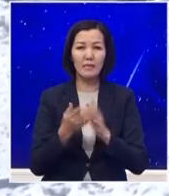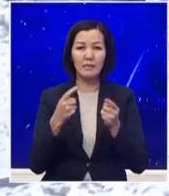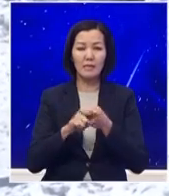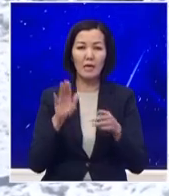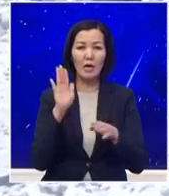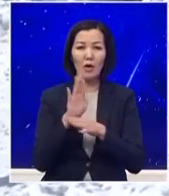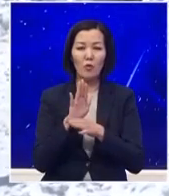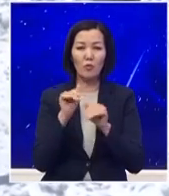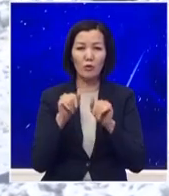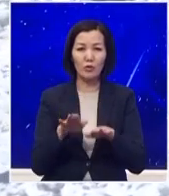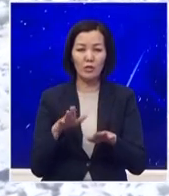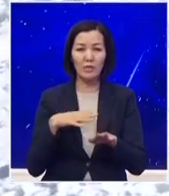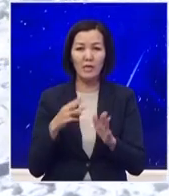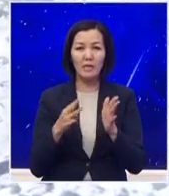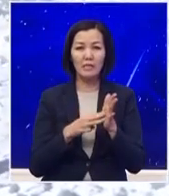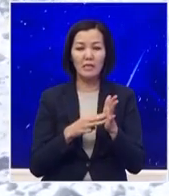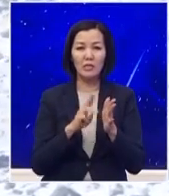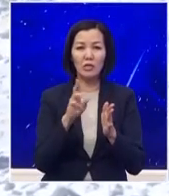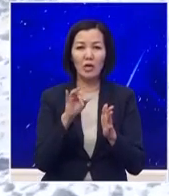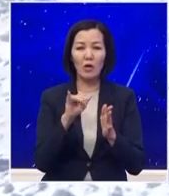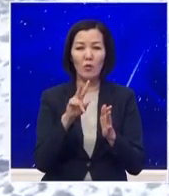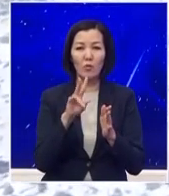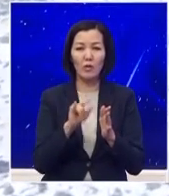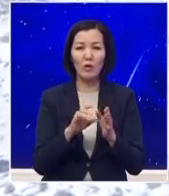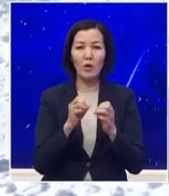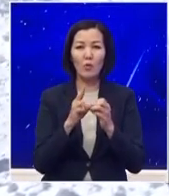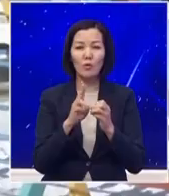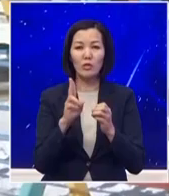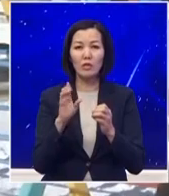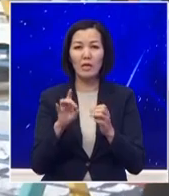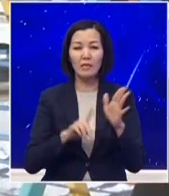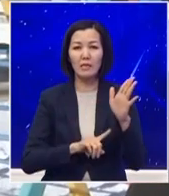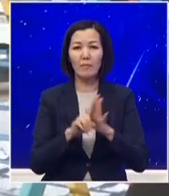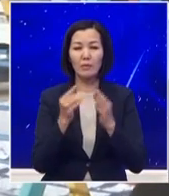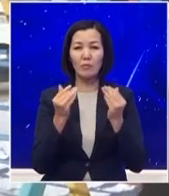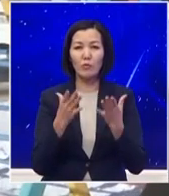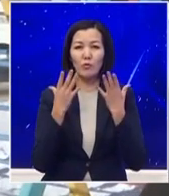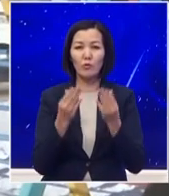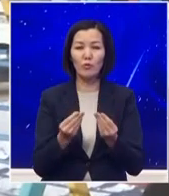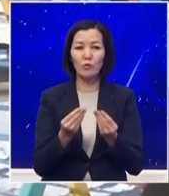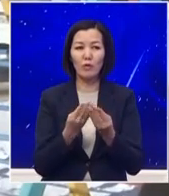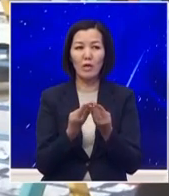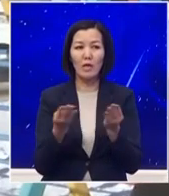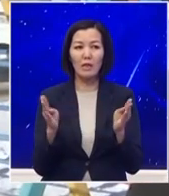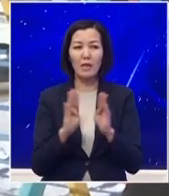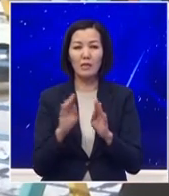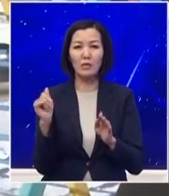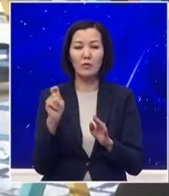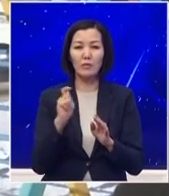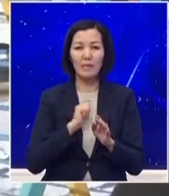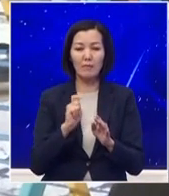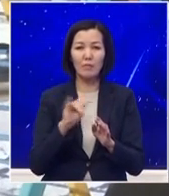шыққан. 8-ші қаулы 12-ші қаңтардан. Бүгінгі күнге локдаунда сенбі жексенбі